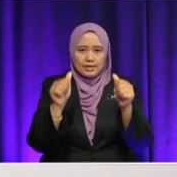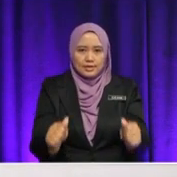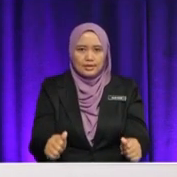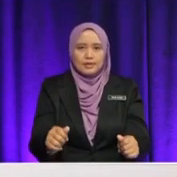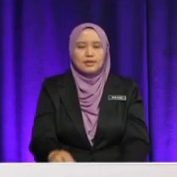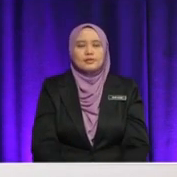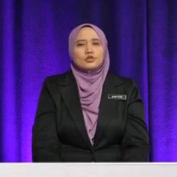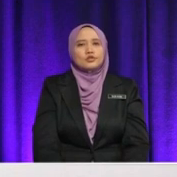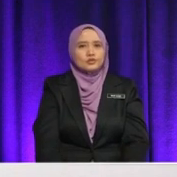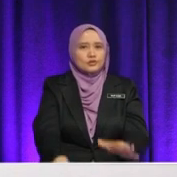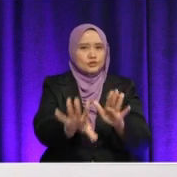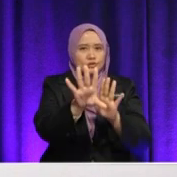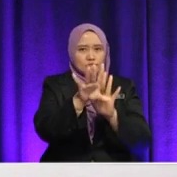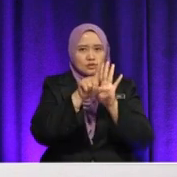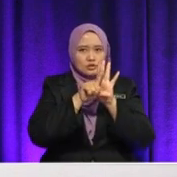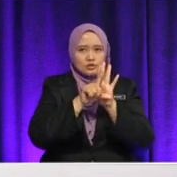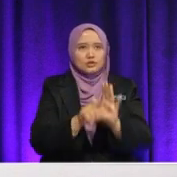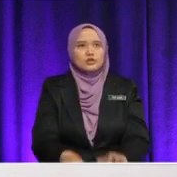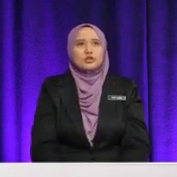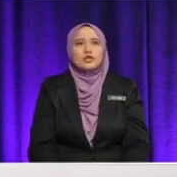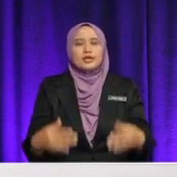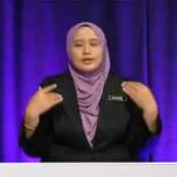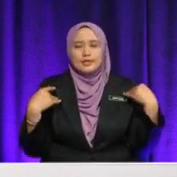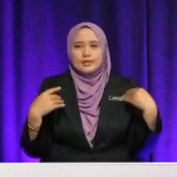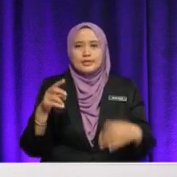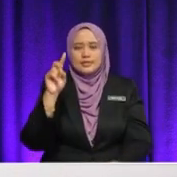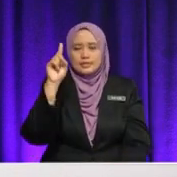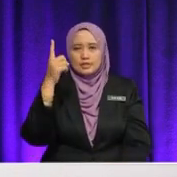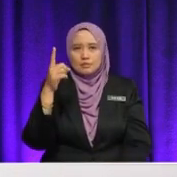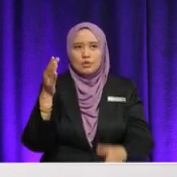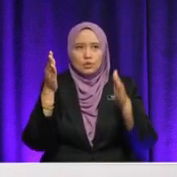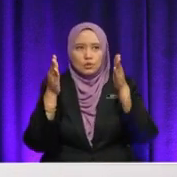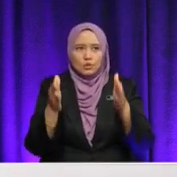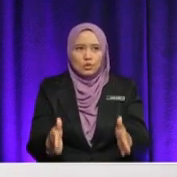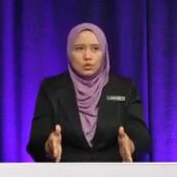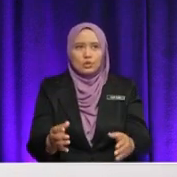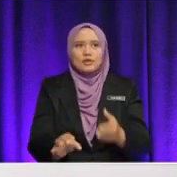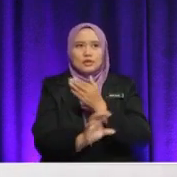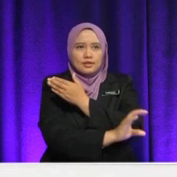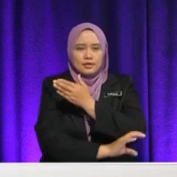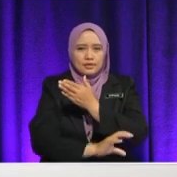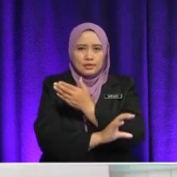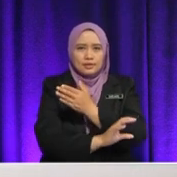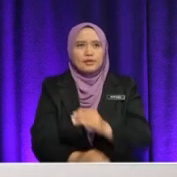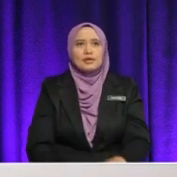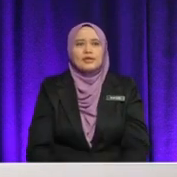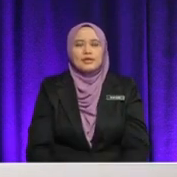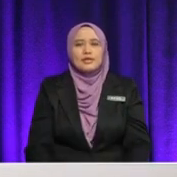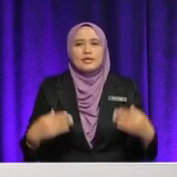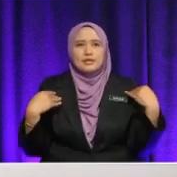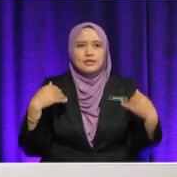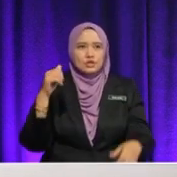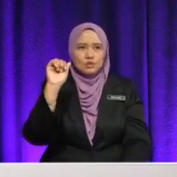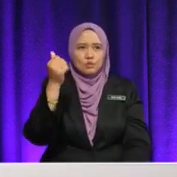negeri sebagai Candi sebelah sebuah negeri lagi seramai 20 orang dilantik mewakili kepentingan tertentu kebakaran